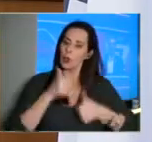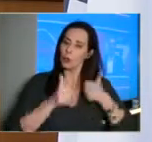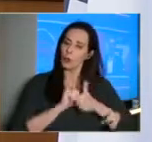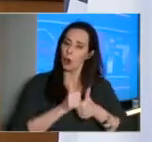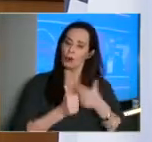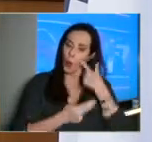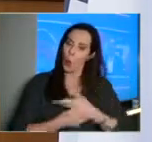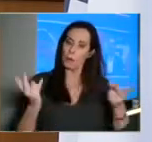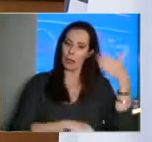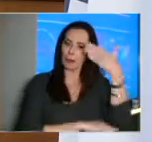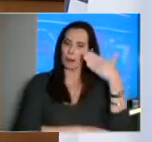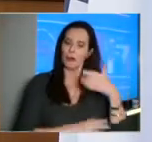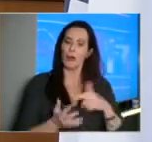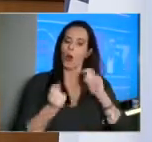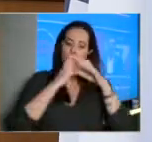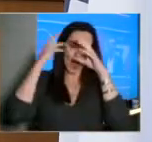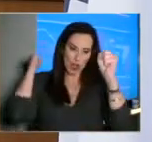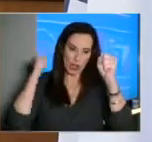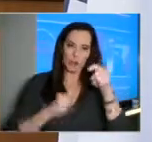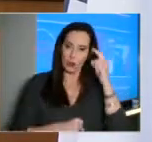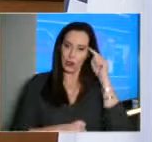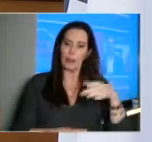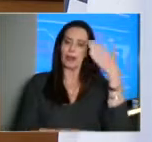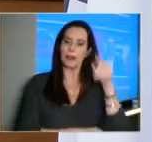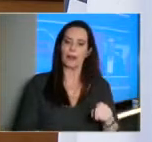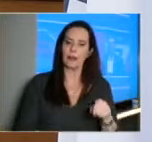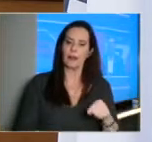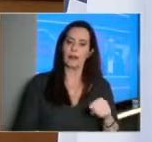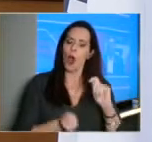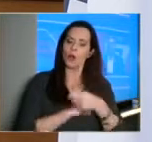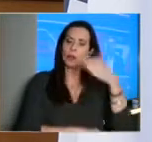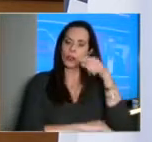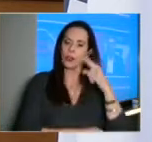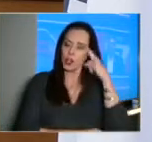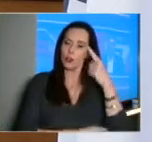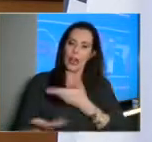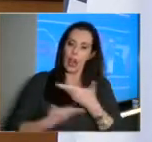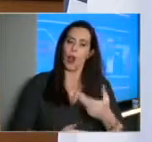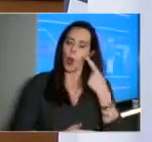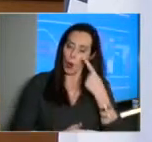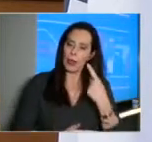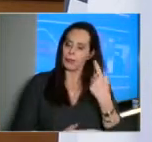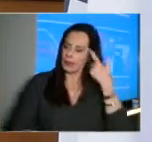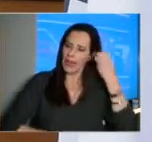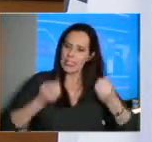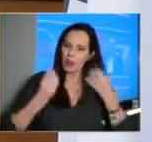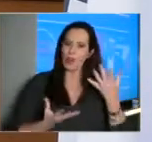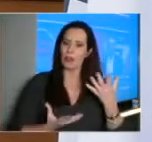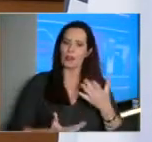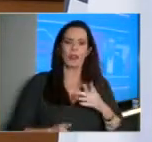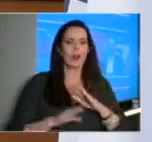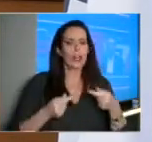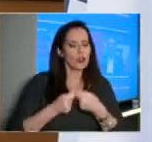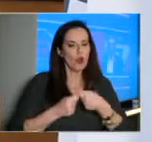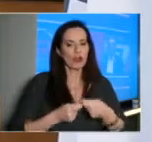ספורט, נחשפים למדינה, הופכים שגרירים שלה. אני חושב שהמדינה הופכת למדינה שיודעת לארח, רואים את היצירתיות, את התושייה, את כושר